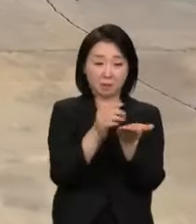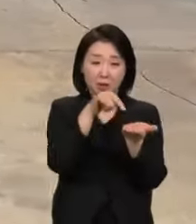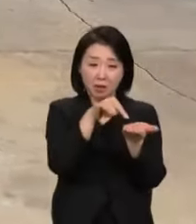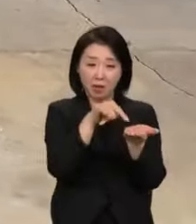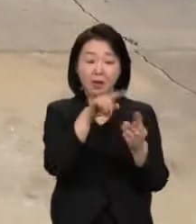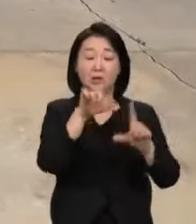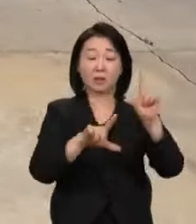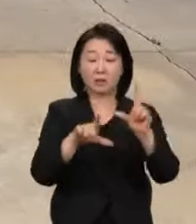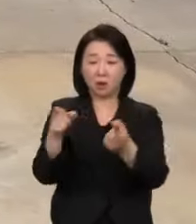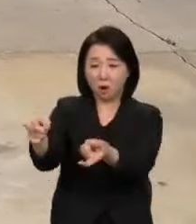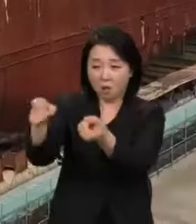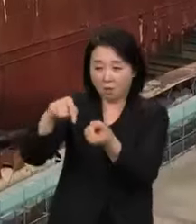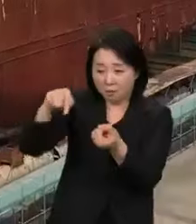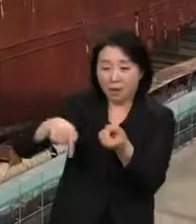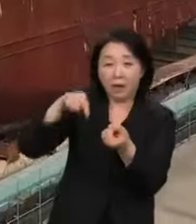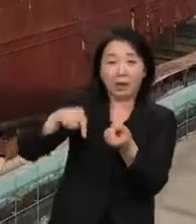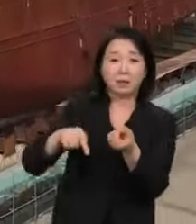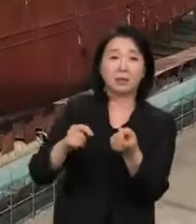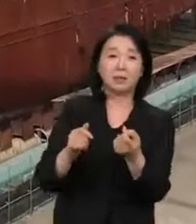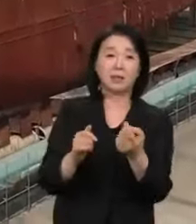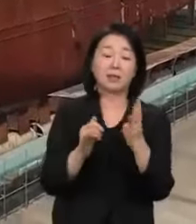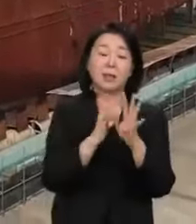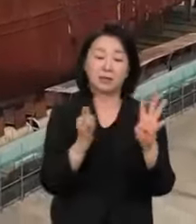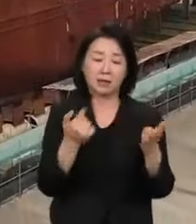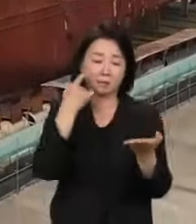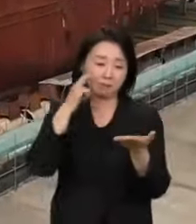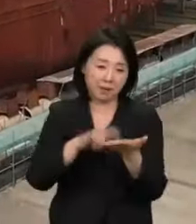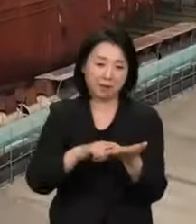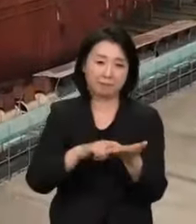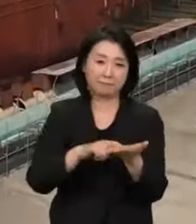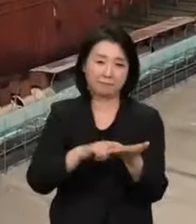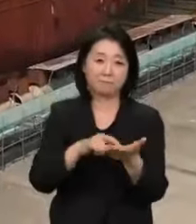자리와 꺼내올린 배 안에서 4명을 더 수습했습니다.